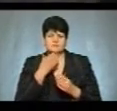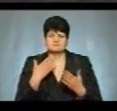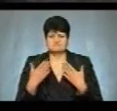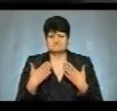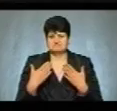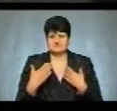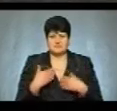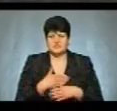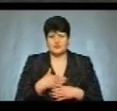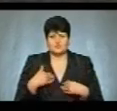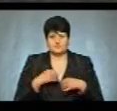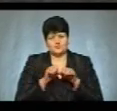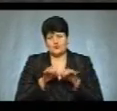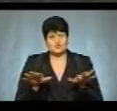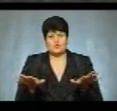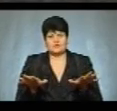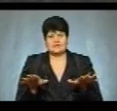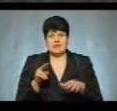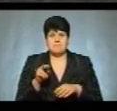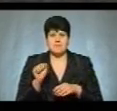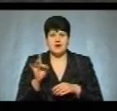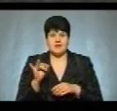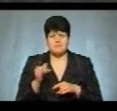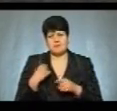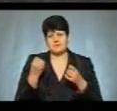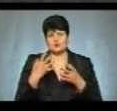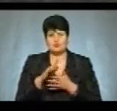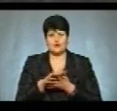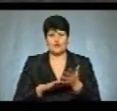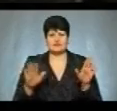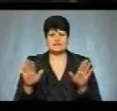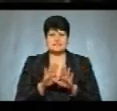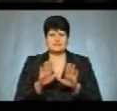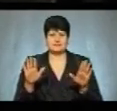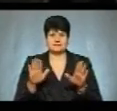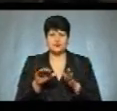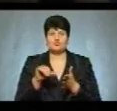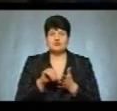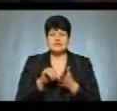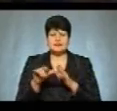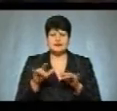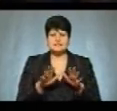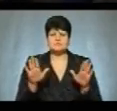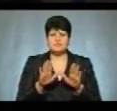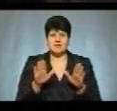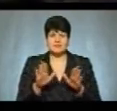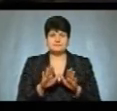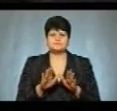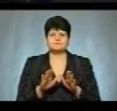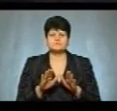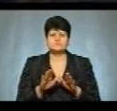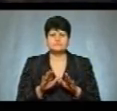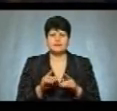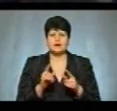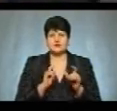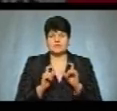нам просто не хотілося розходитись на пари, і ми просто продовжили співати. Учасники акції співали під акомпанемент студентів